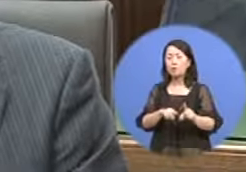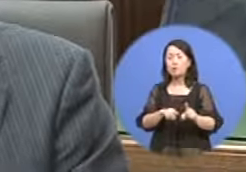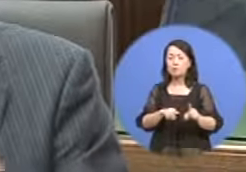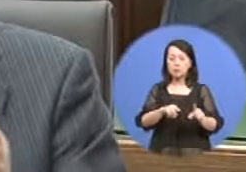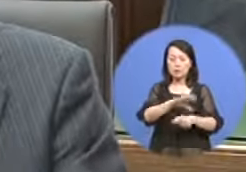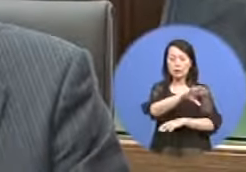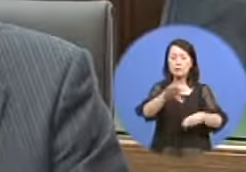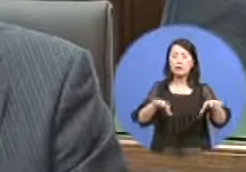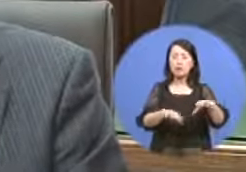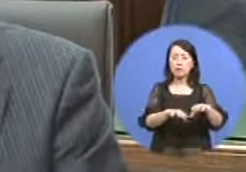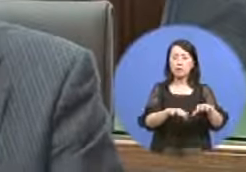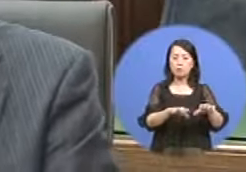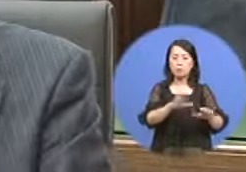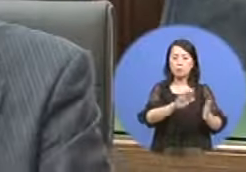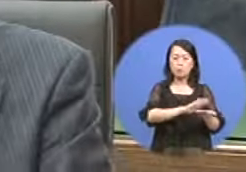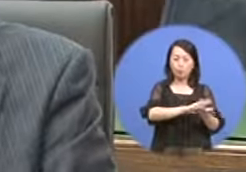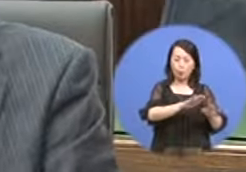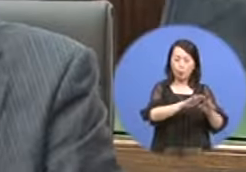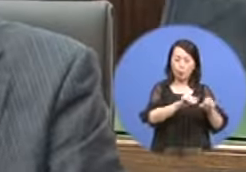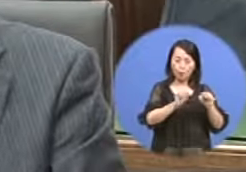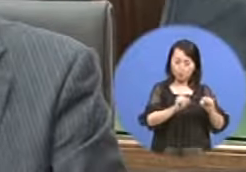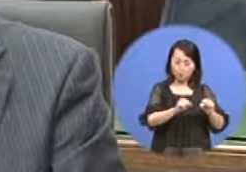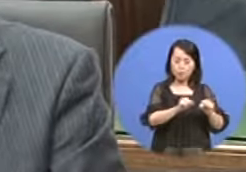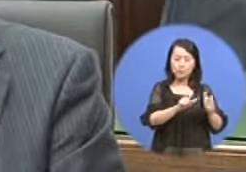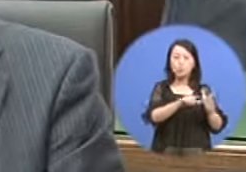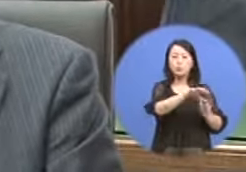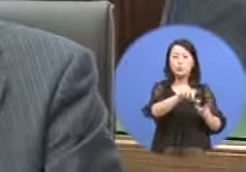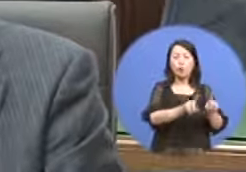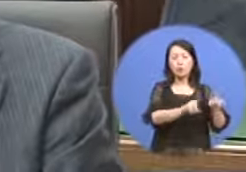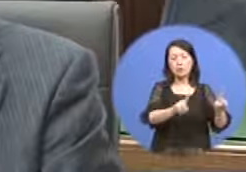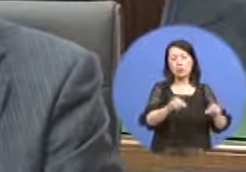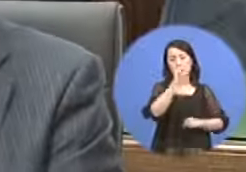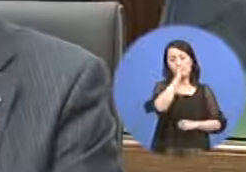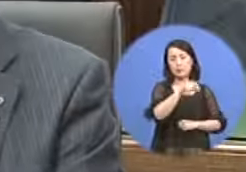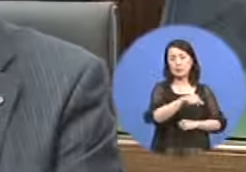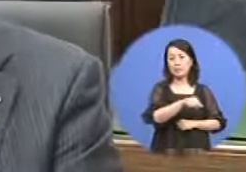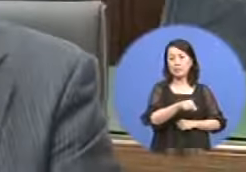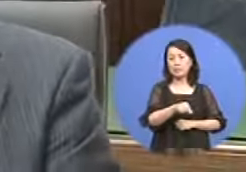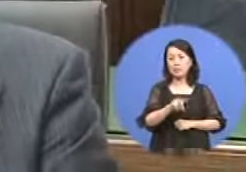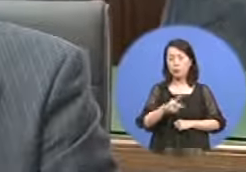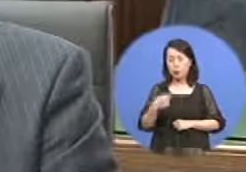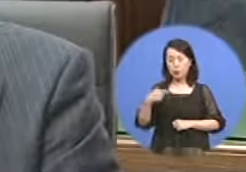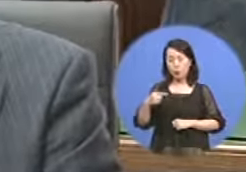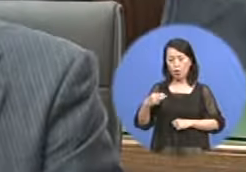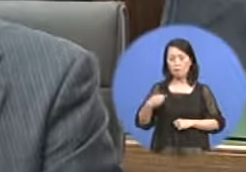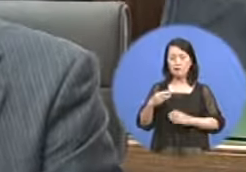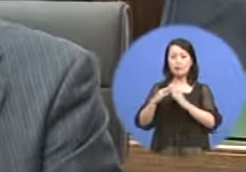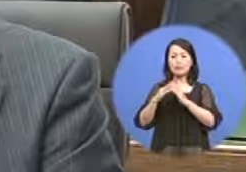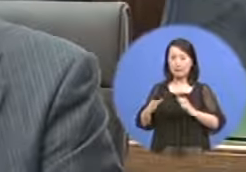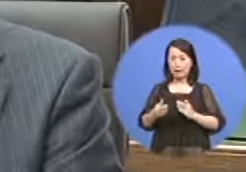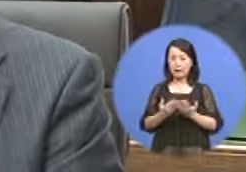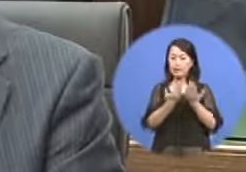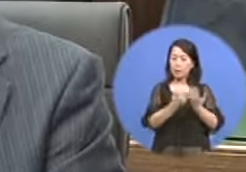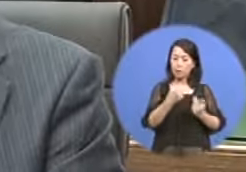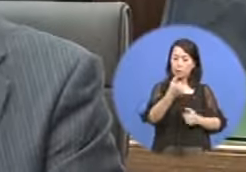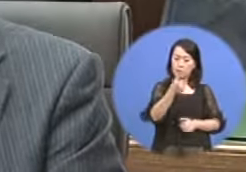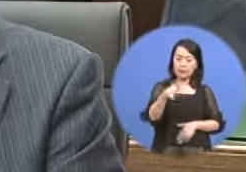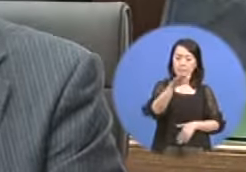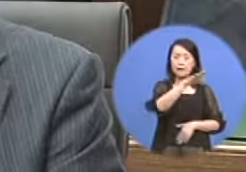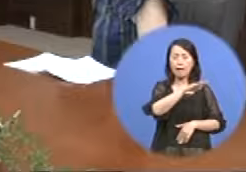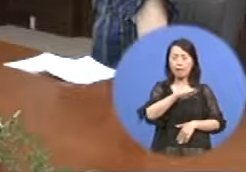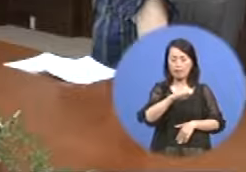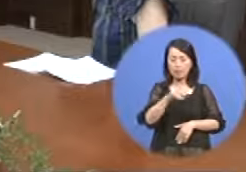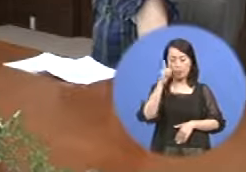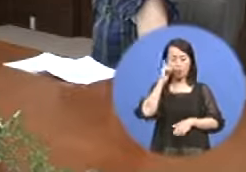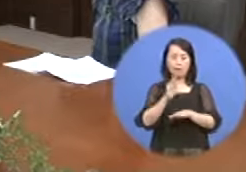は良くなってきた、それで学校の校長先生とか教育委員会のこの姿勢によってね、